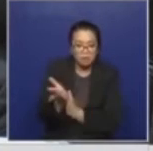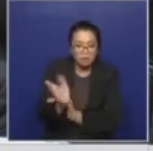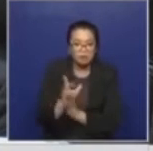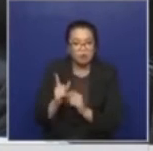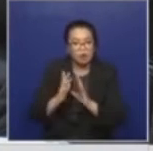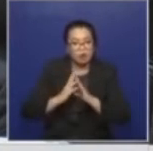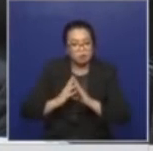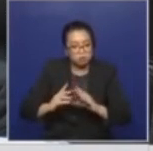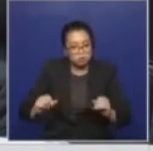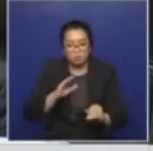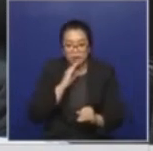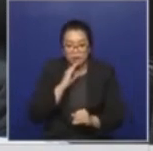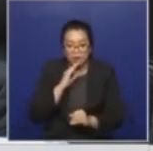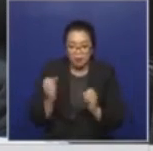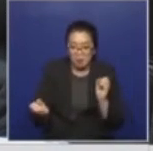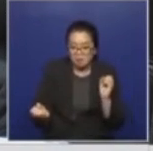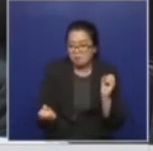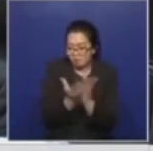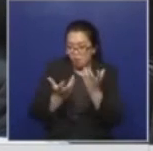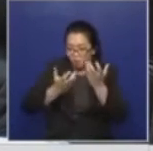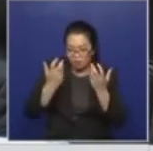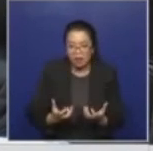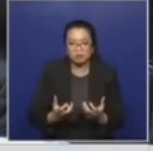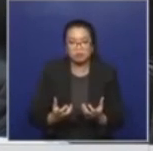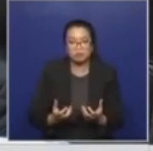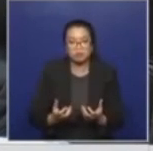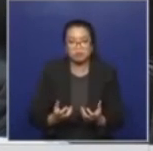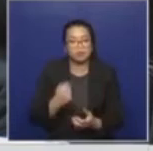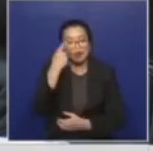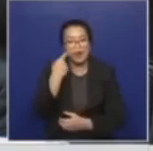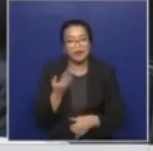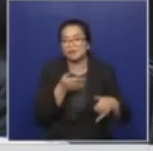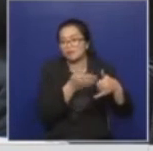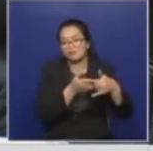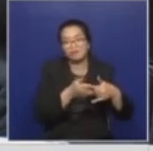ให้ปล่อยให้มันเกิดขึ้นนะครับสิ่งที่เกิดขึ้นนั้นเกิดจากการจัดการแน่นอน